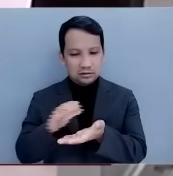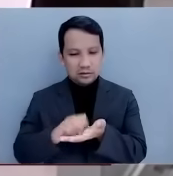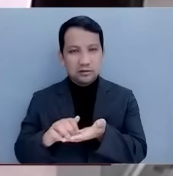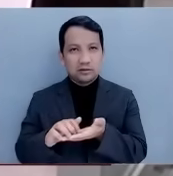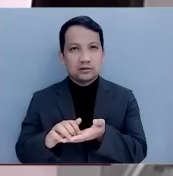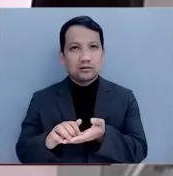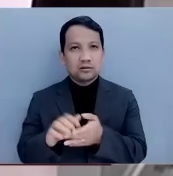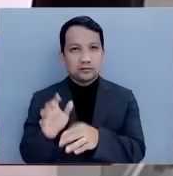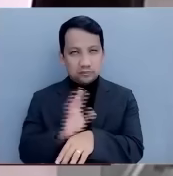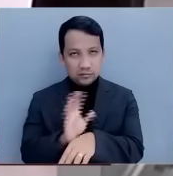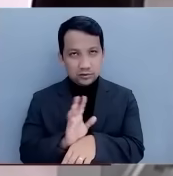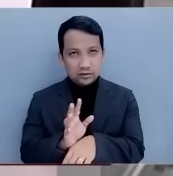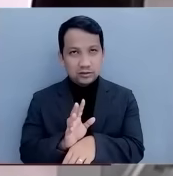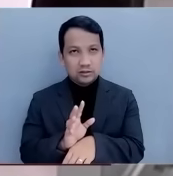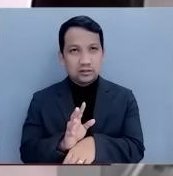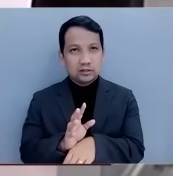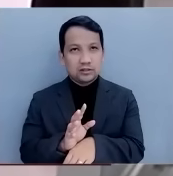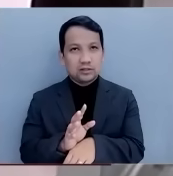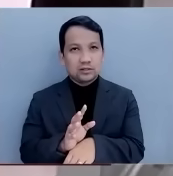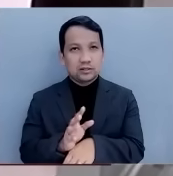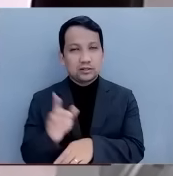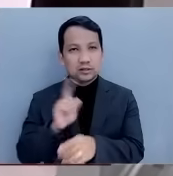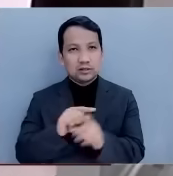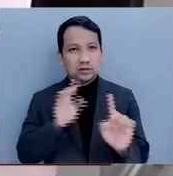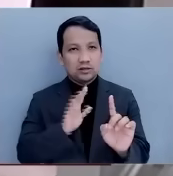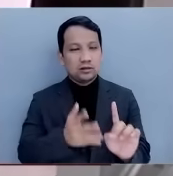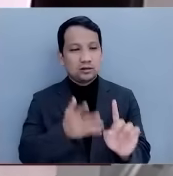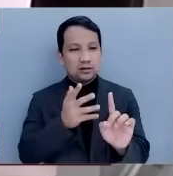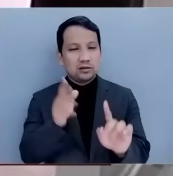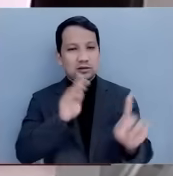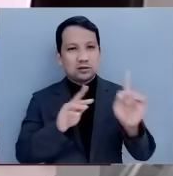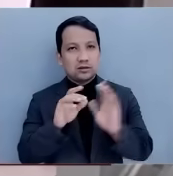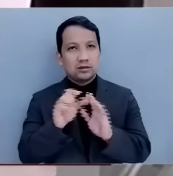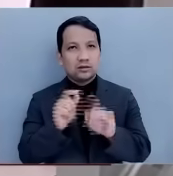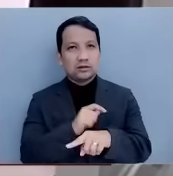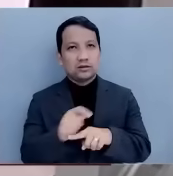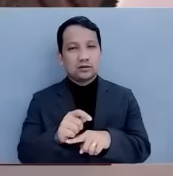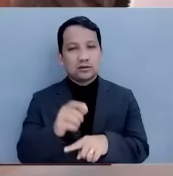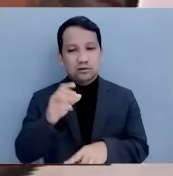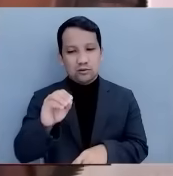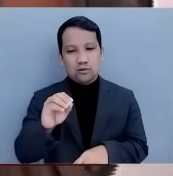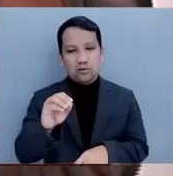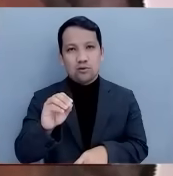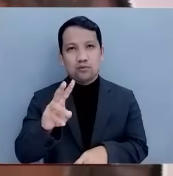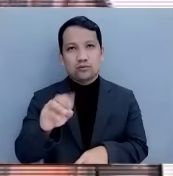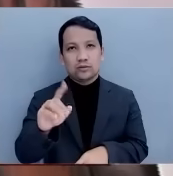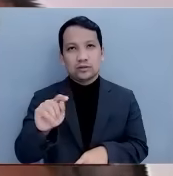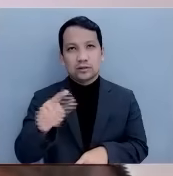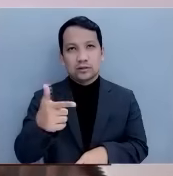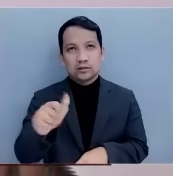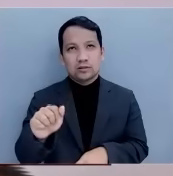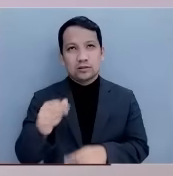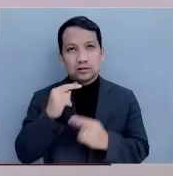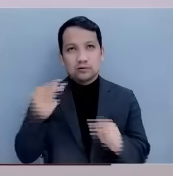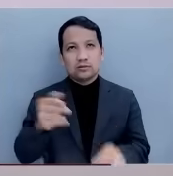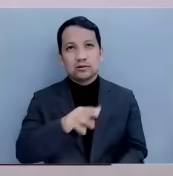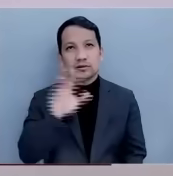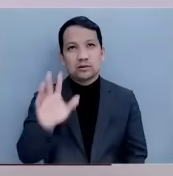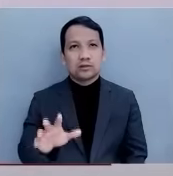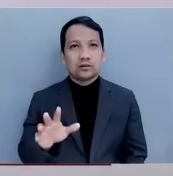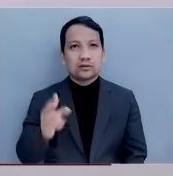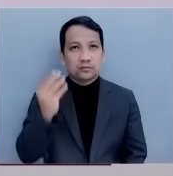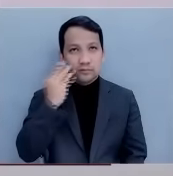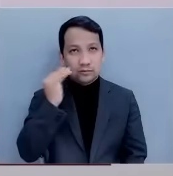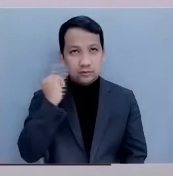sa pelikula sa tulong ng renowned martial artist trainer na si Erwin Tagle. Nagbabalita mula sa Frontline,